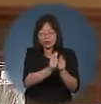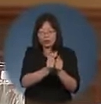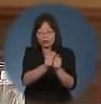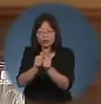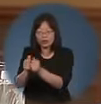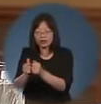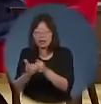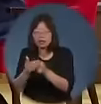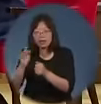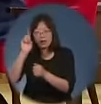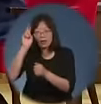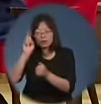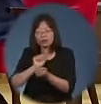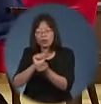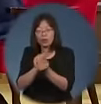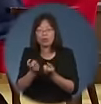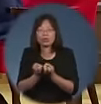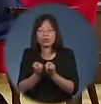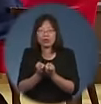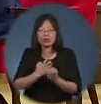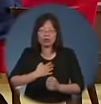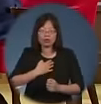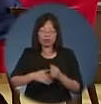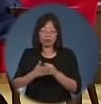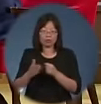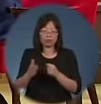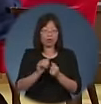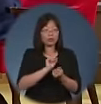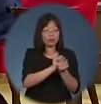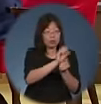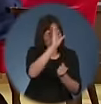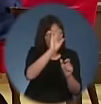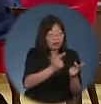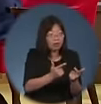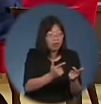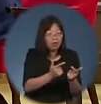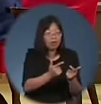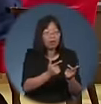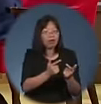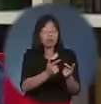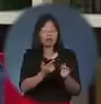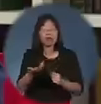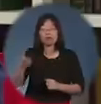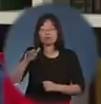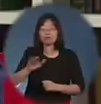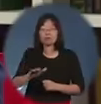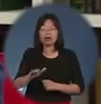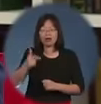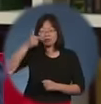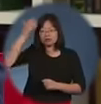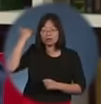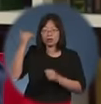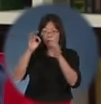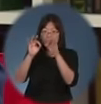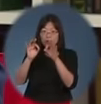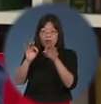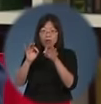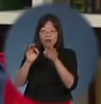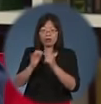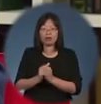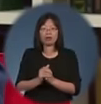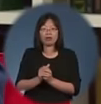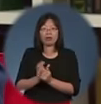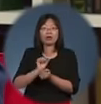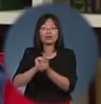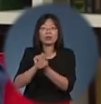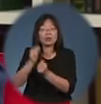혹시 걱정스 그 그게 전염되는 병은 아니잖아요 아닙니다 어 그런데 이제 그 시절만 해도 이거 전염으로 인식이